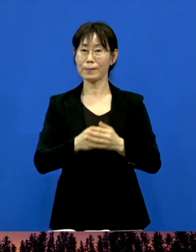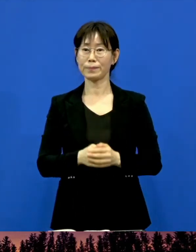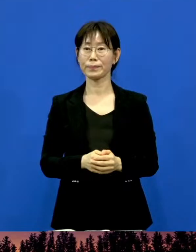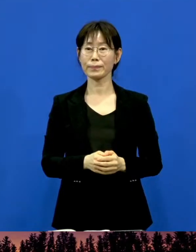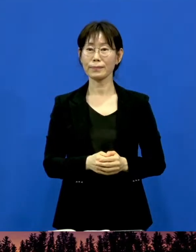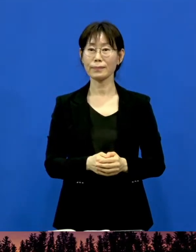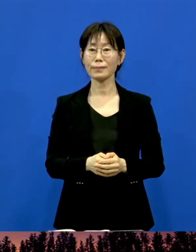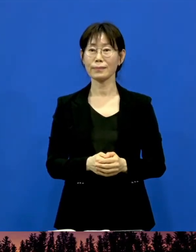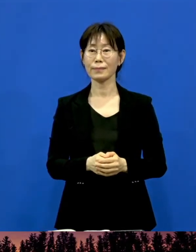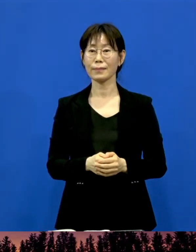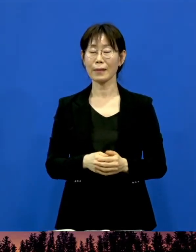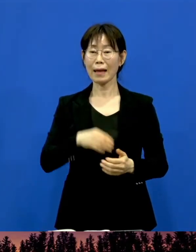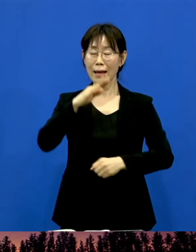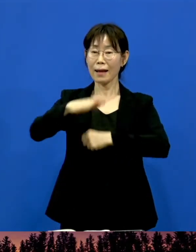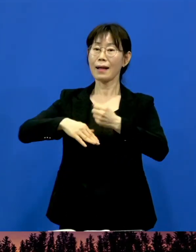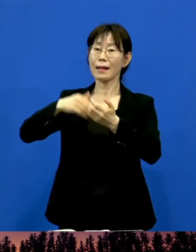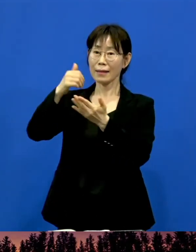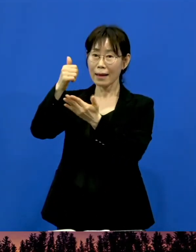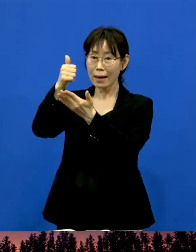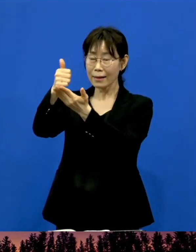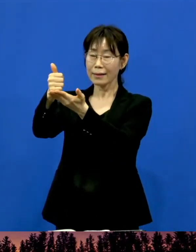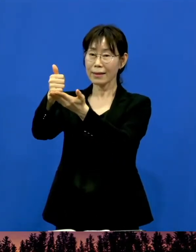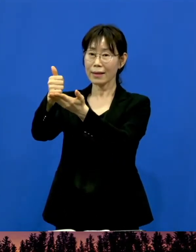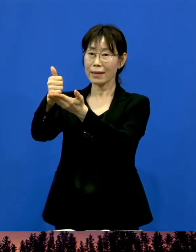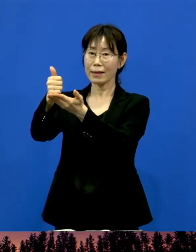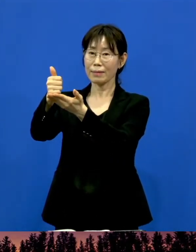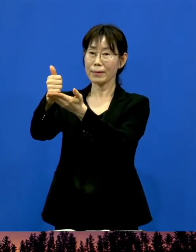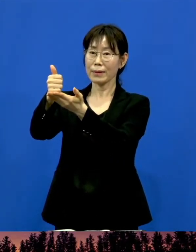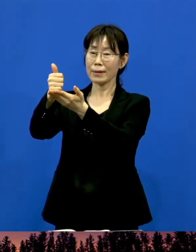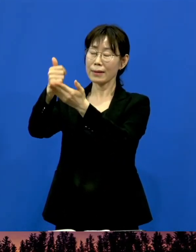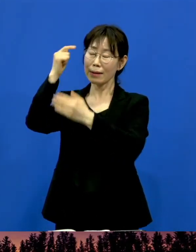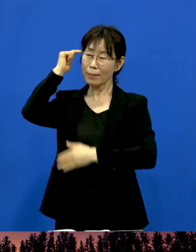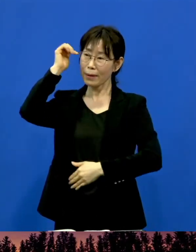그 해 위에 계신 하나님을 향하는 것입니다.